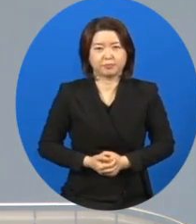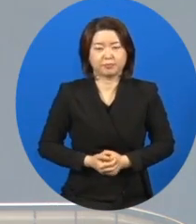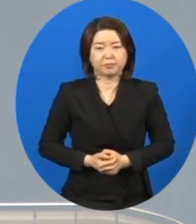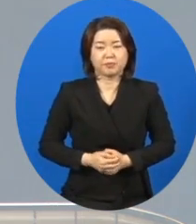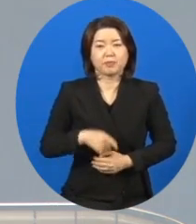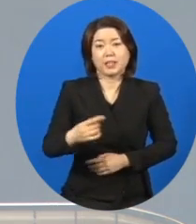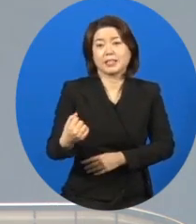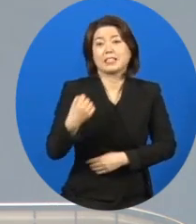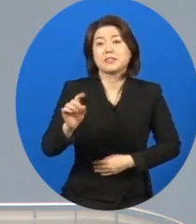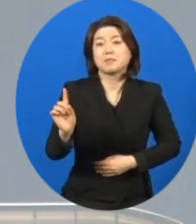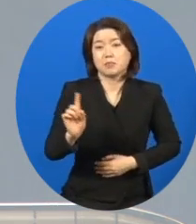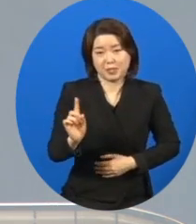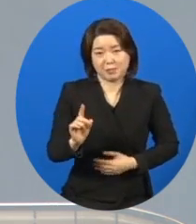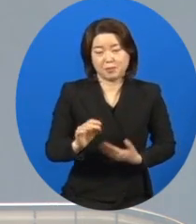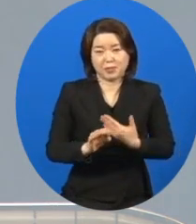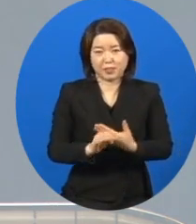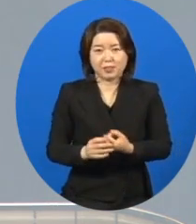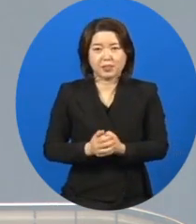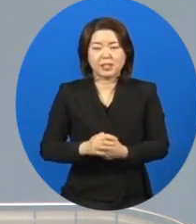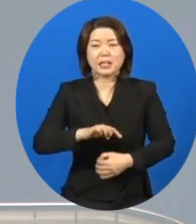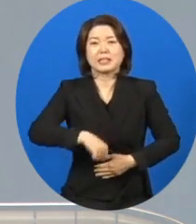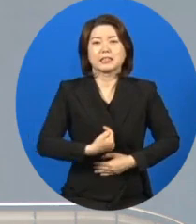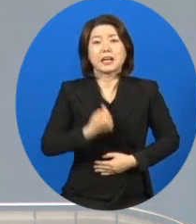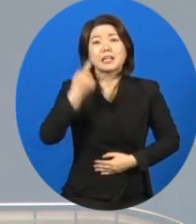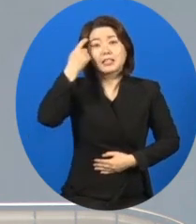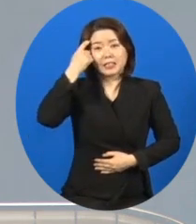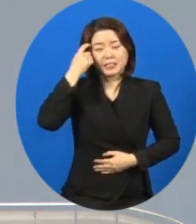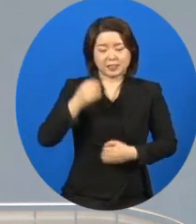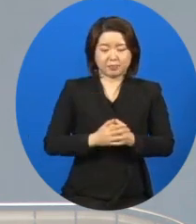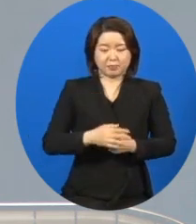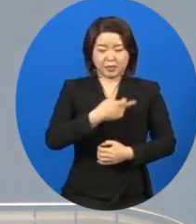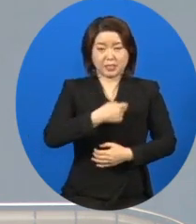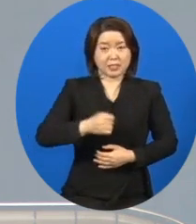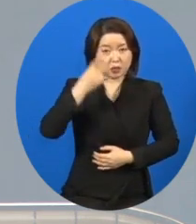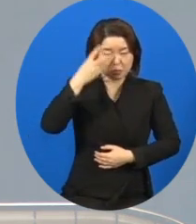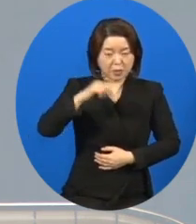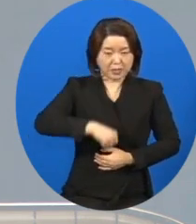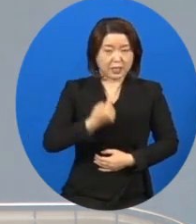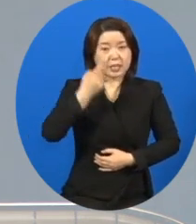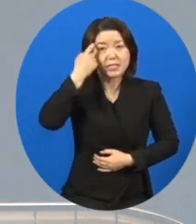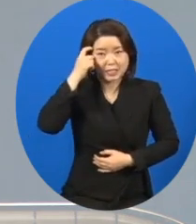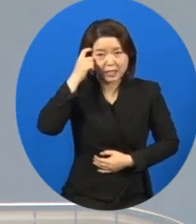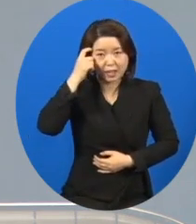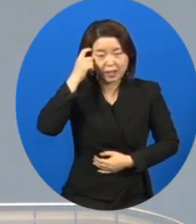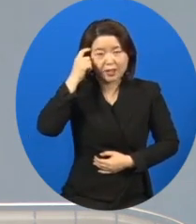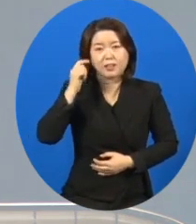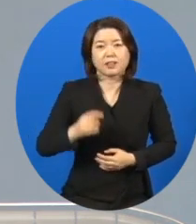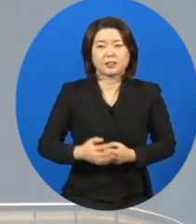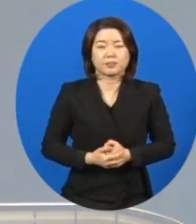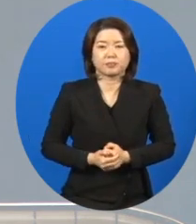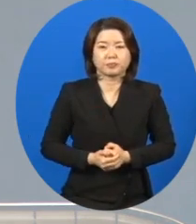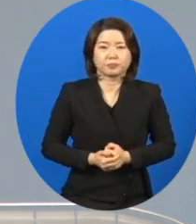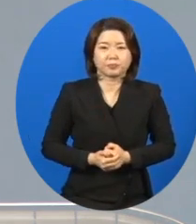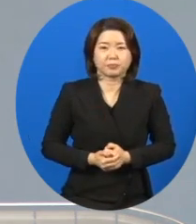그 무기가 뭐냐면 자기 자신, 사도 바울 자기 자신의 생각을